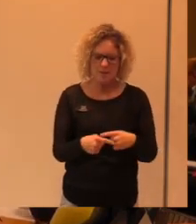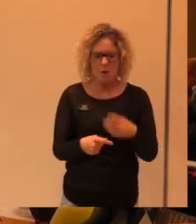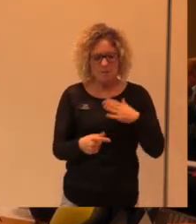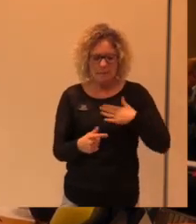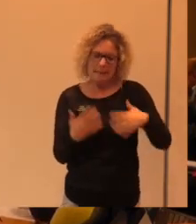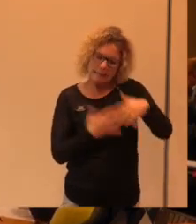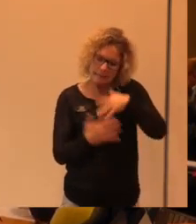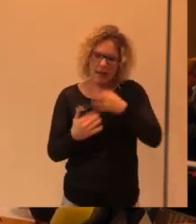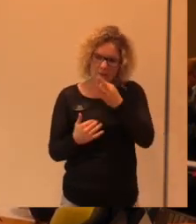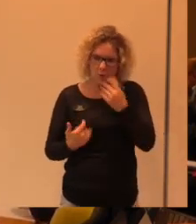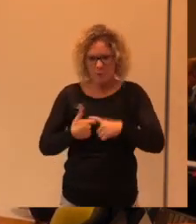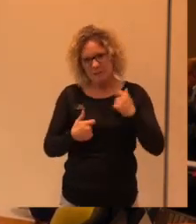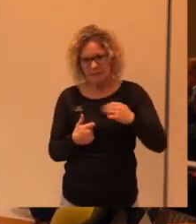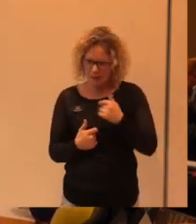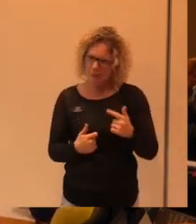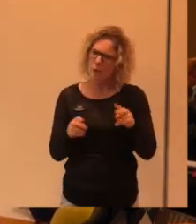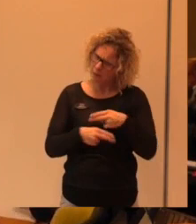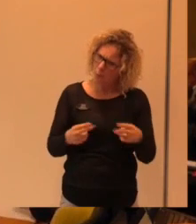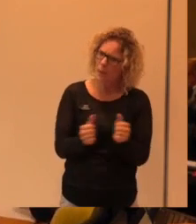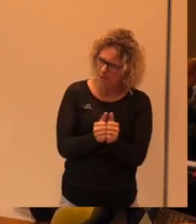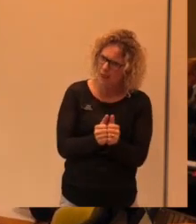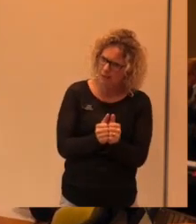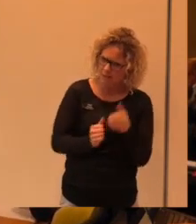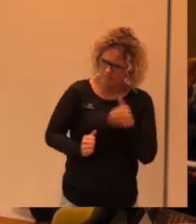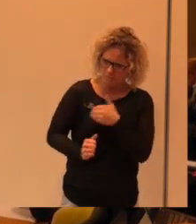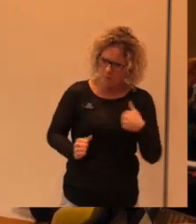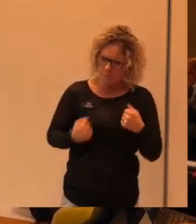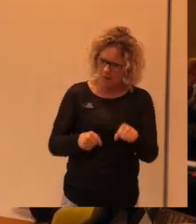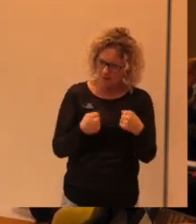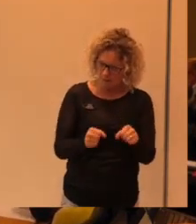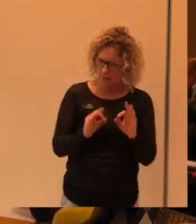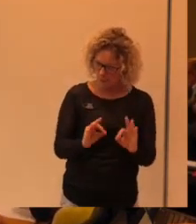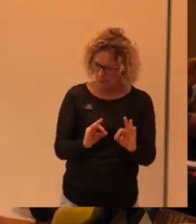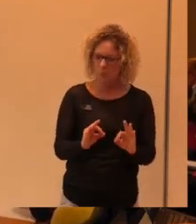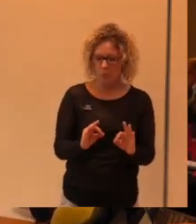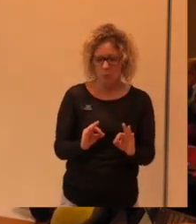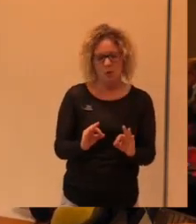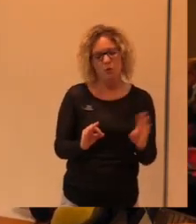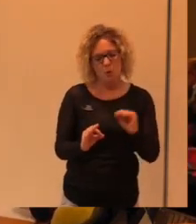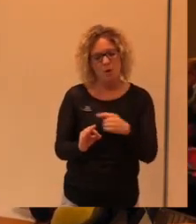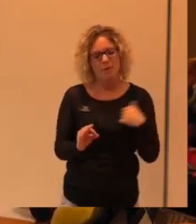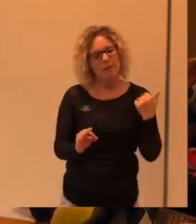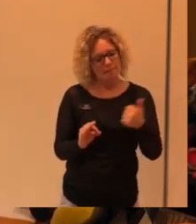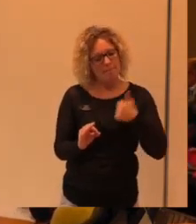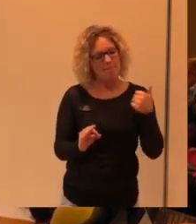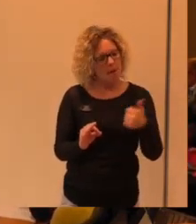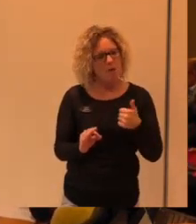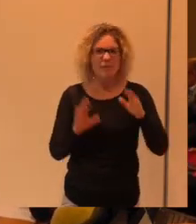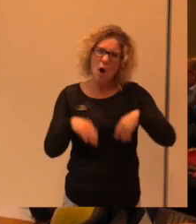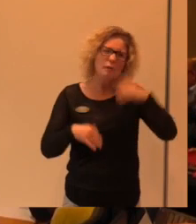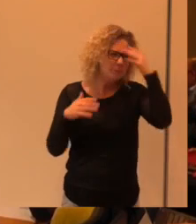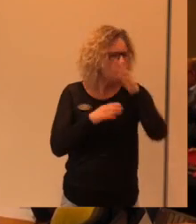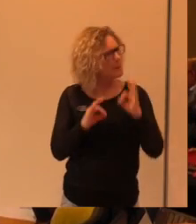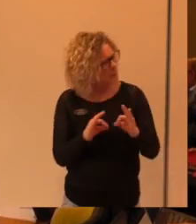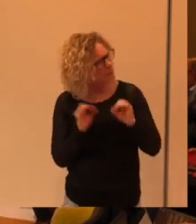integrera frågor kring tillgänglighet på ett naturligt sätt då, i verksamheten, så behöver vi då, då har vi tänkt till lite grann